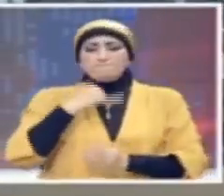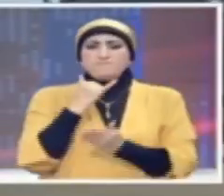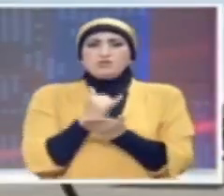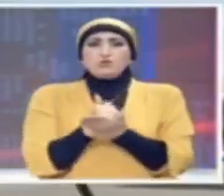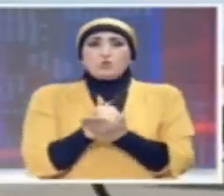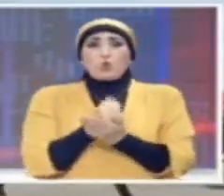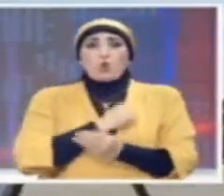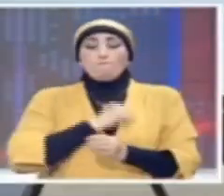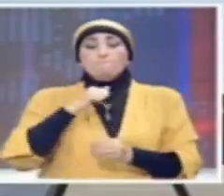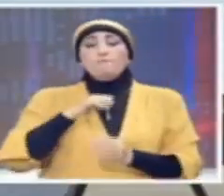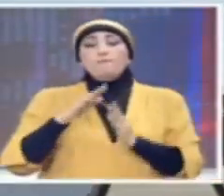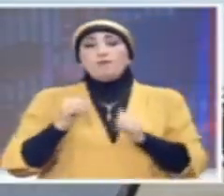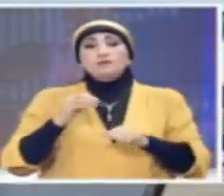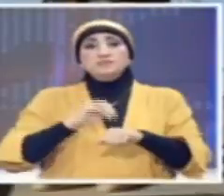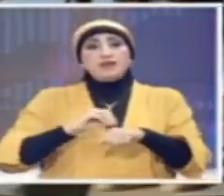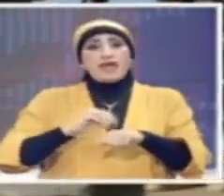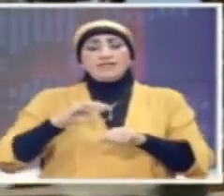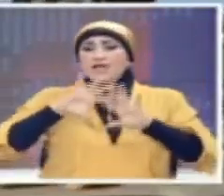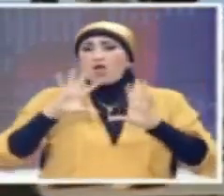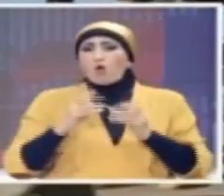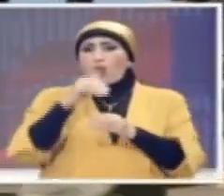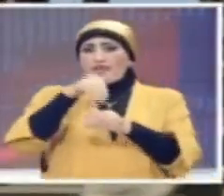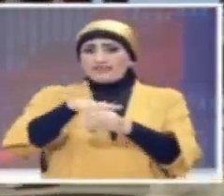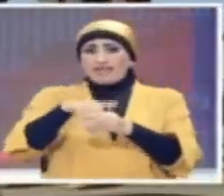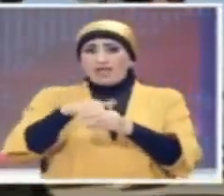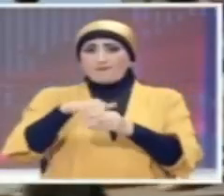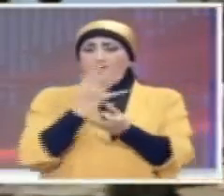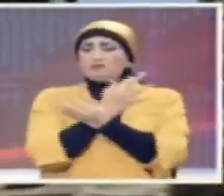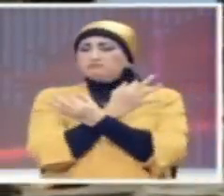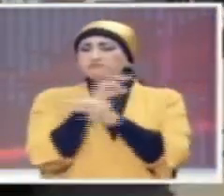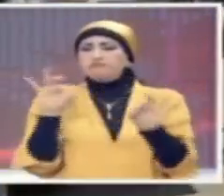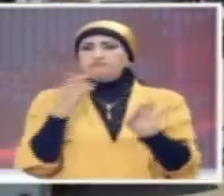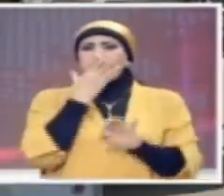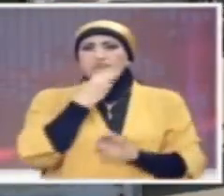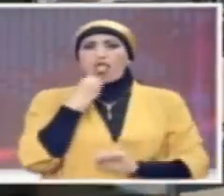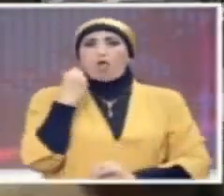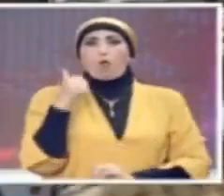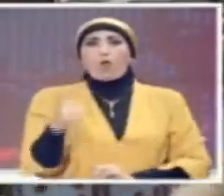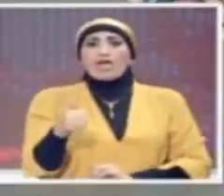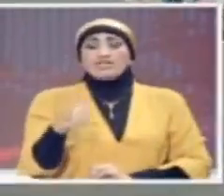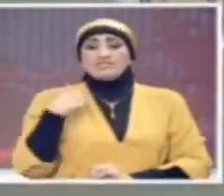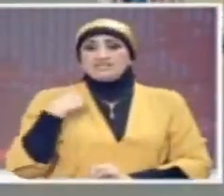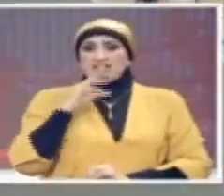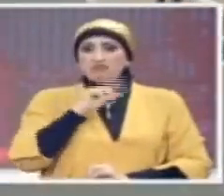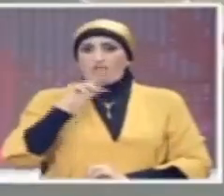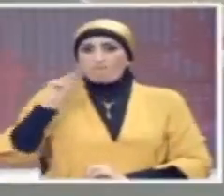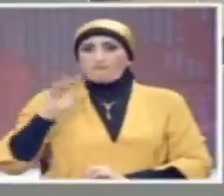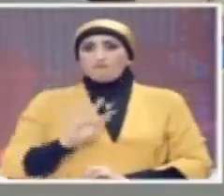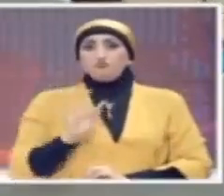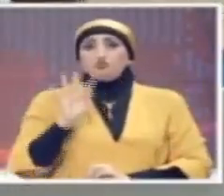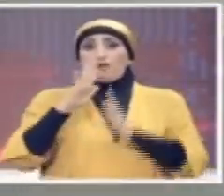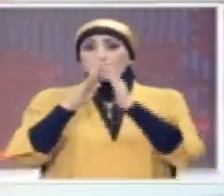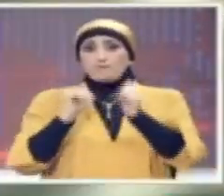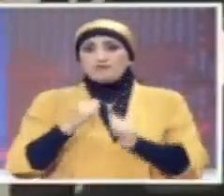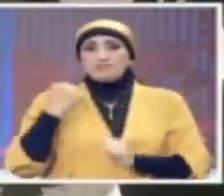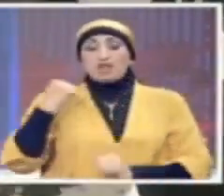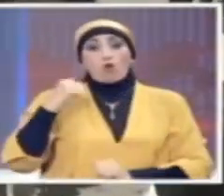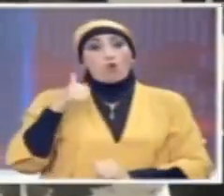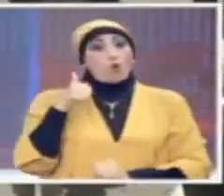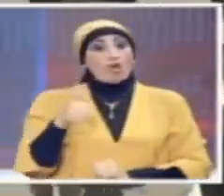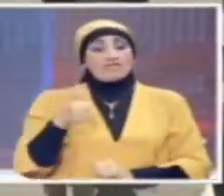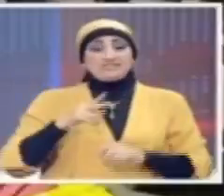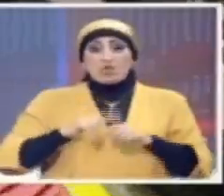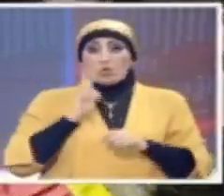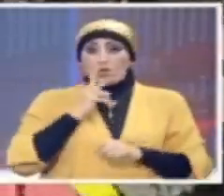الوطنية حتى تخرج العملية الانتخابية بالمظهر المشرف الذي يليق بشعب مصر العظيم. تأتي